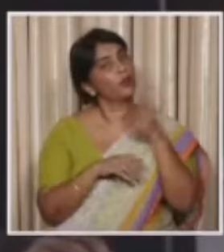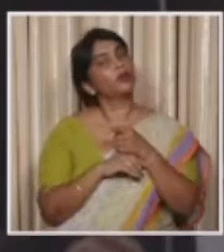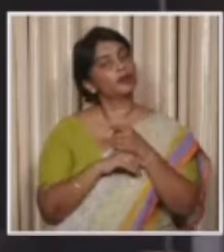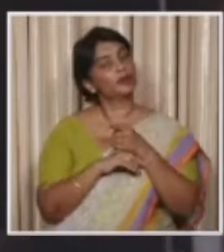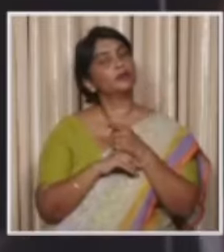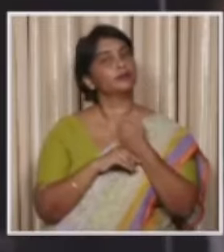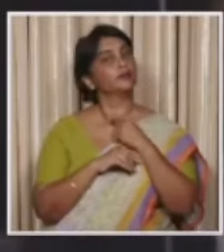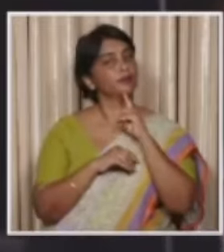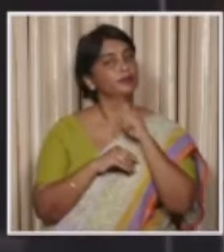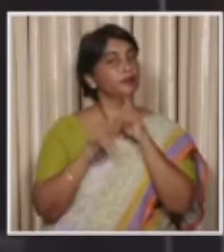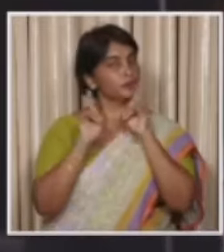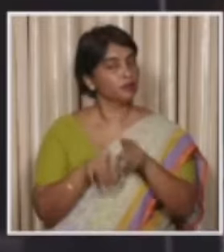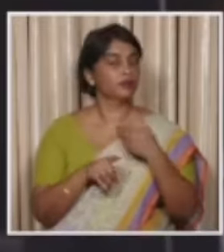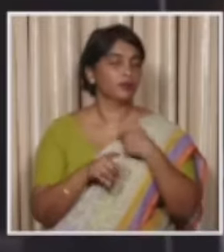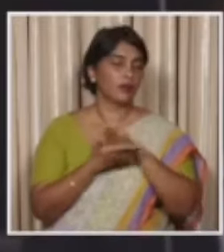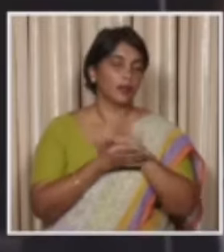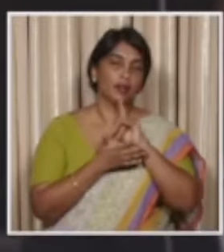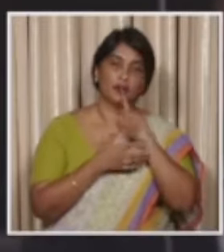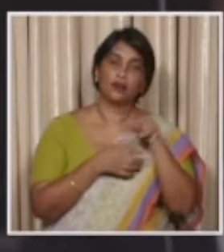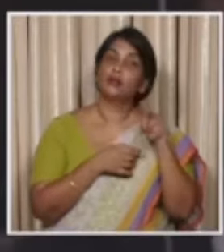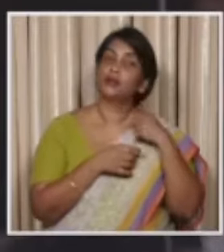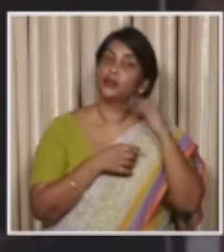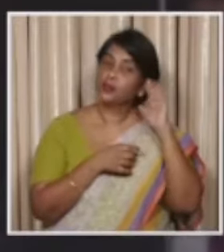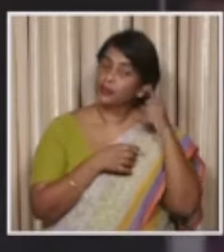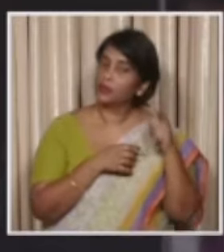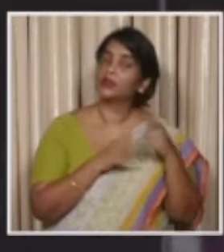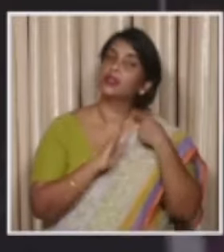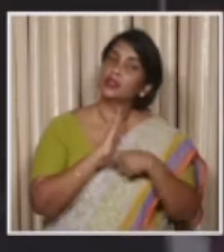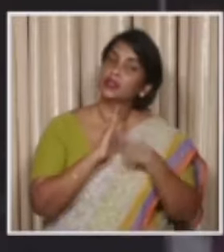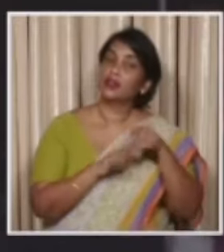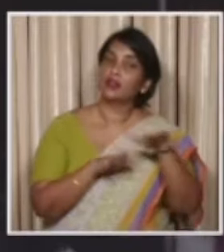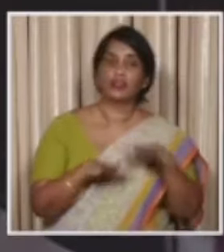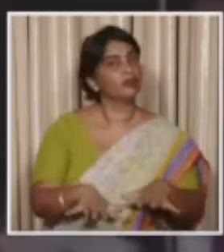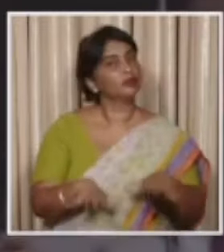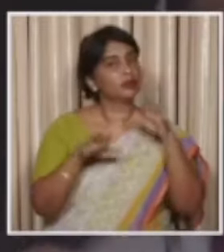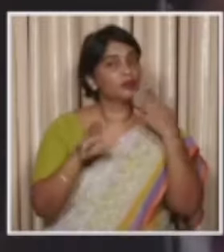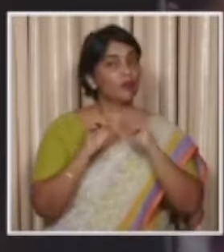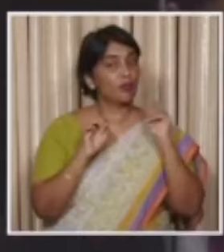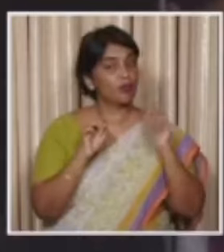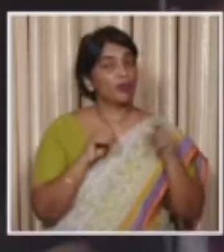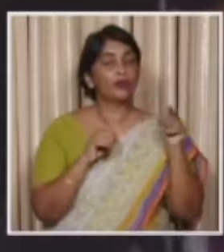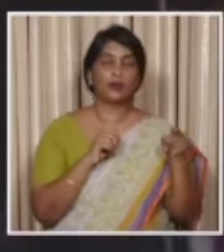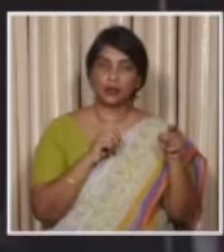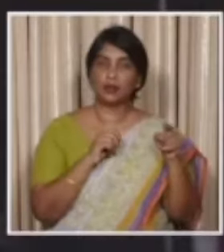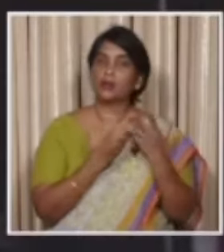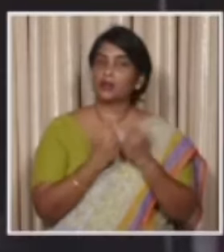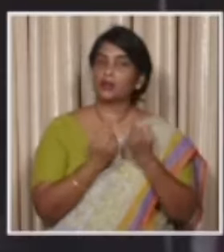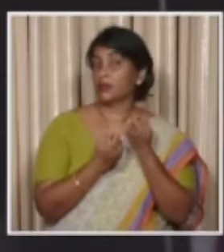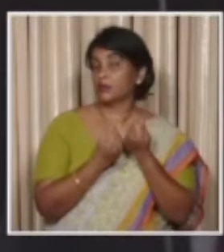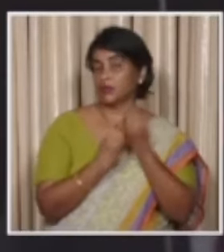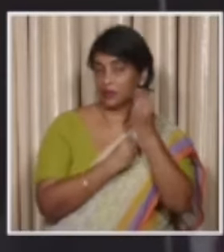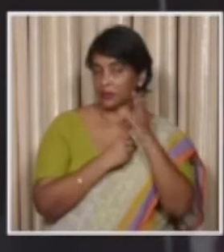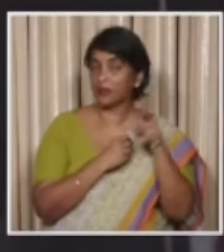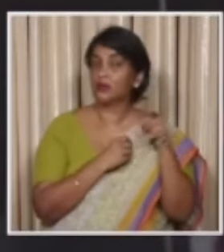මේ අපි කියන්න ඕන. ඒ නිසා අපි පැහැදිලිවම කියන්න ඕන විශේෂයෙන්ම ශ්‍රී ලංකා ඉඩම් ගොඩ කිරීමේ සංස්ථාවට ඒ අවශ්‍ය ප්‍රතිපාදන ලබා